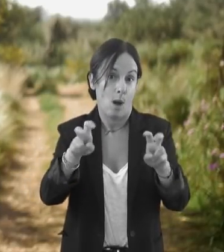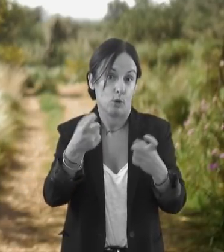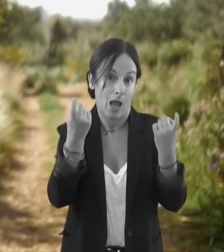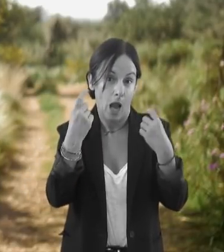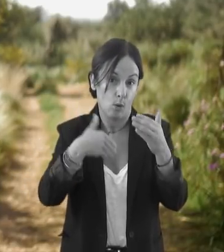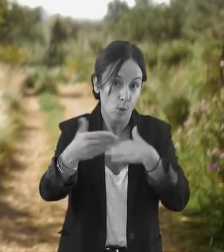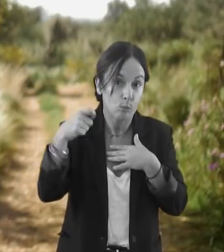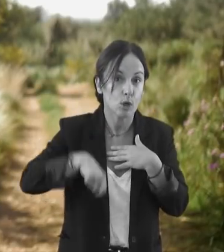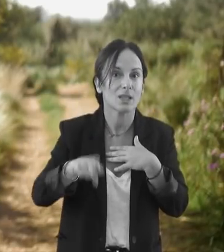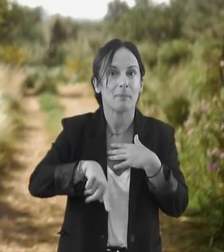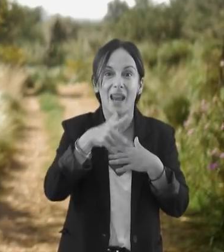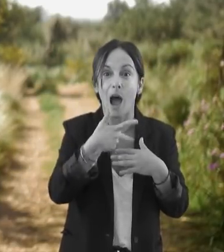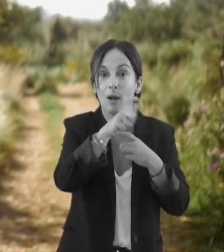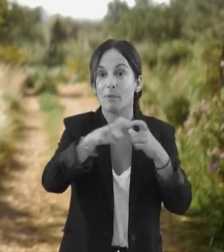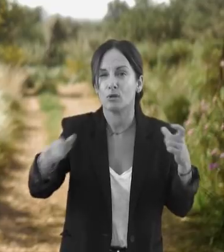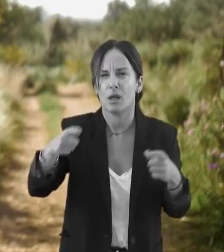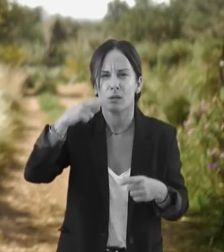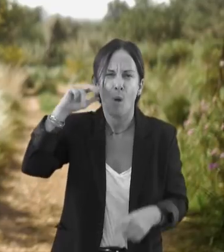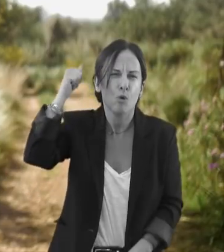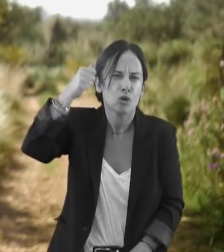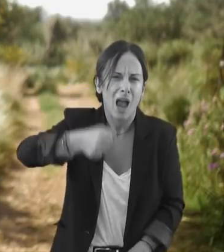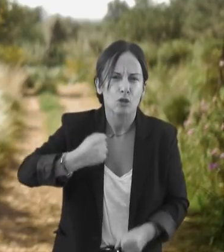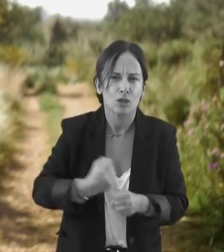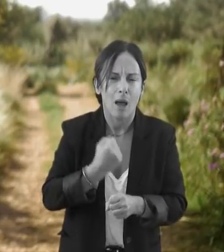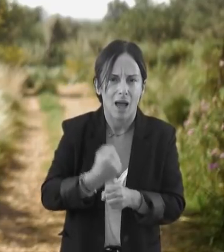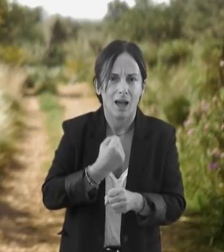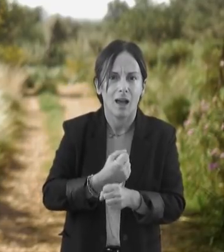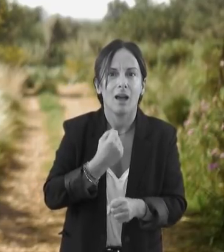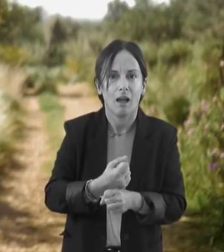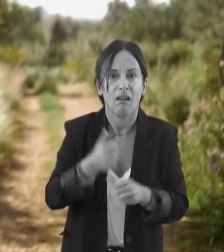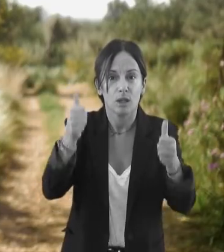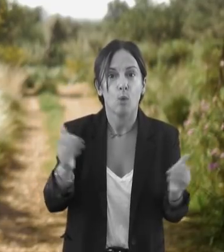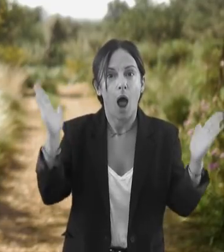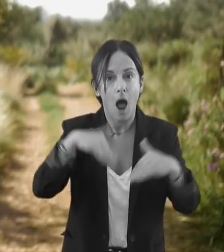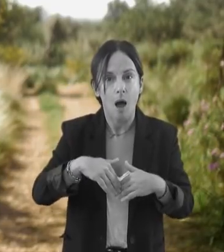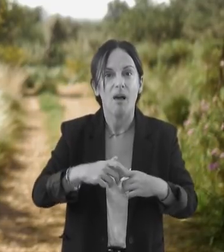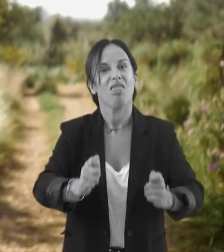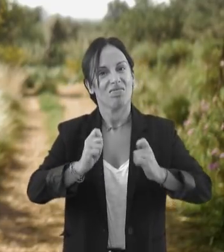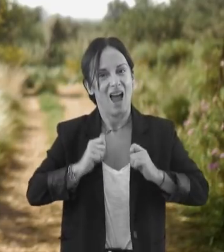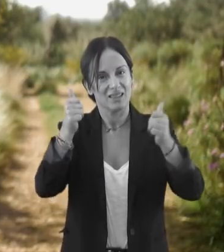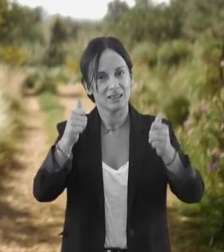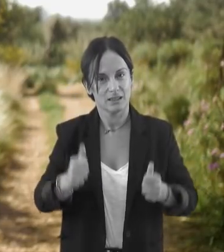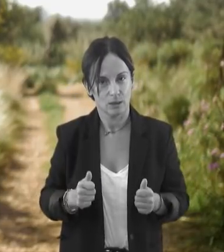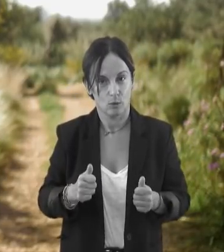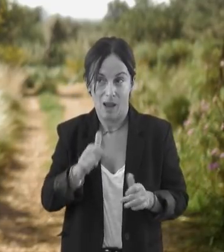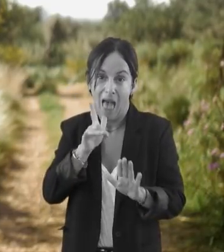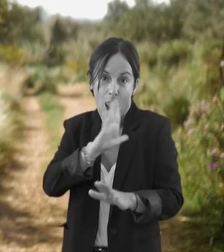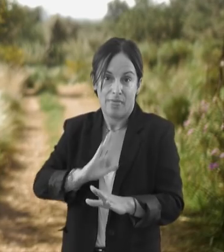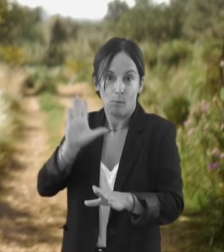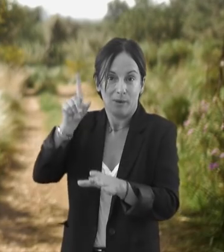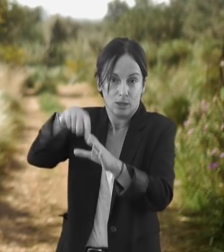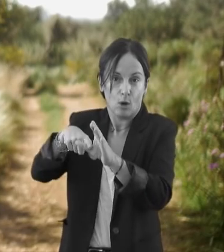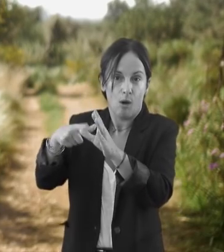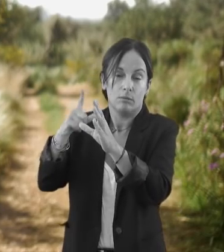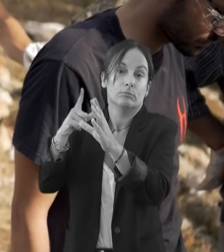unes passes decisives pel futur de l'ofici, ja que per una banda permetran tornar a posar en